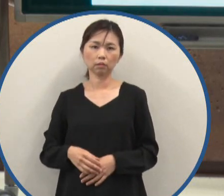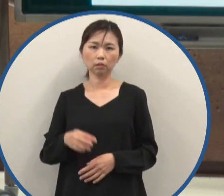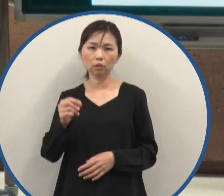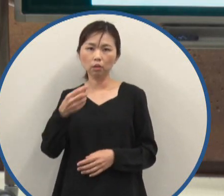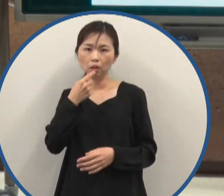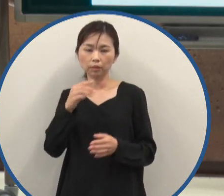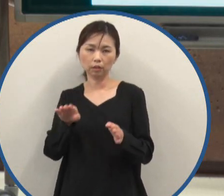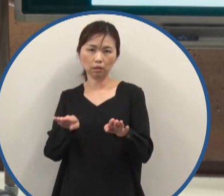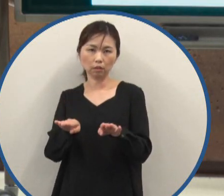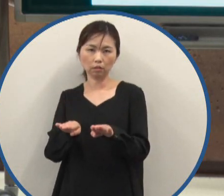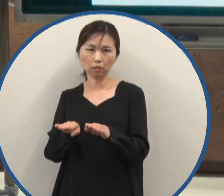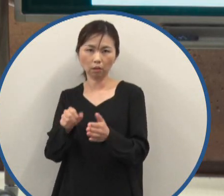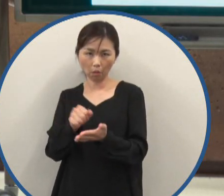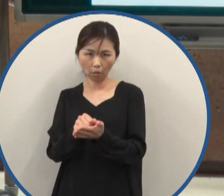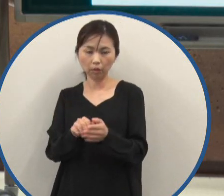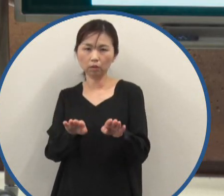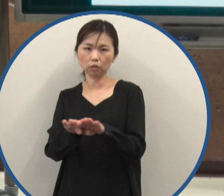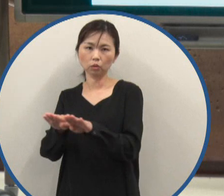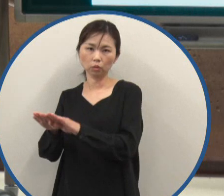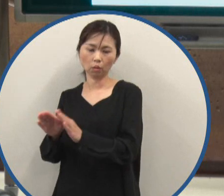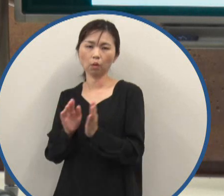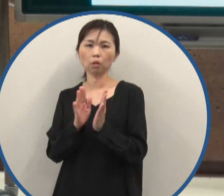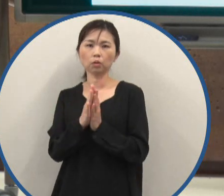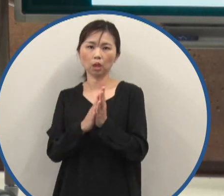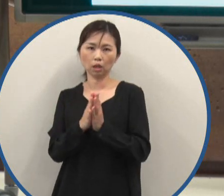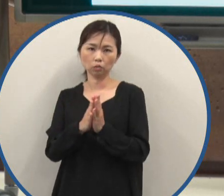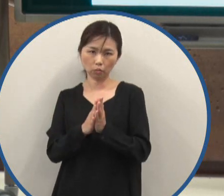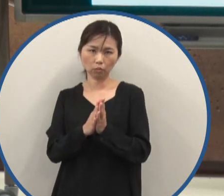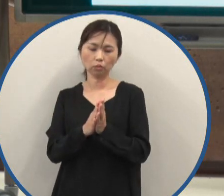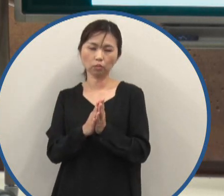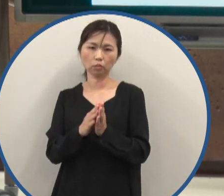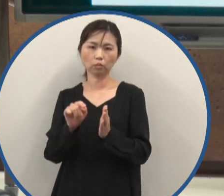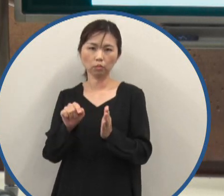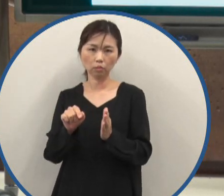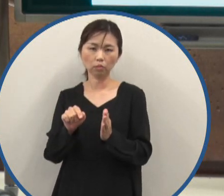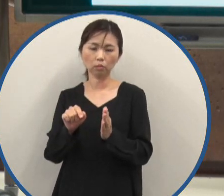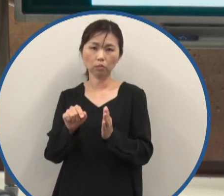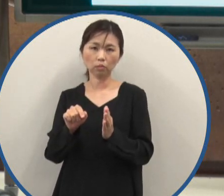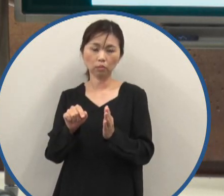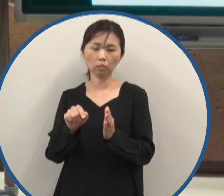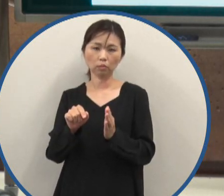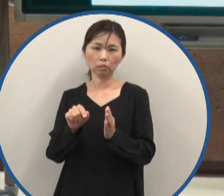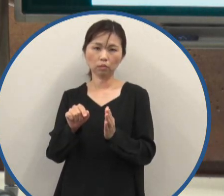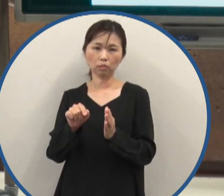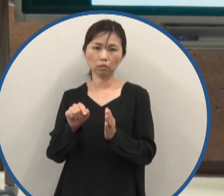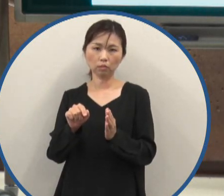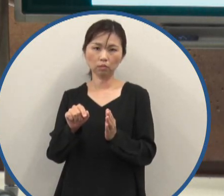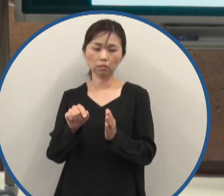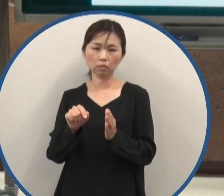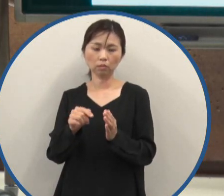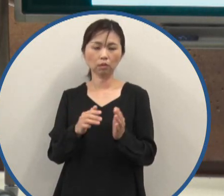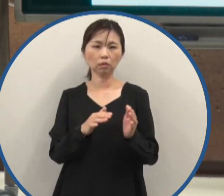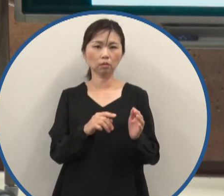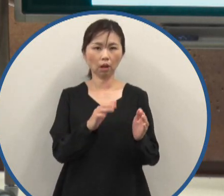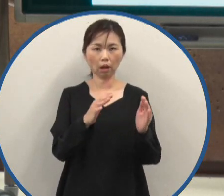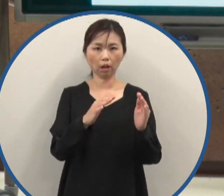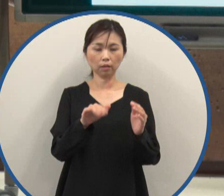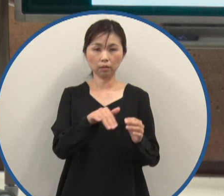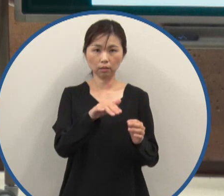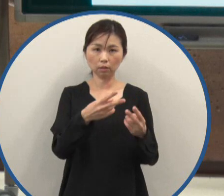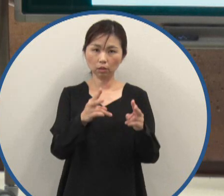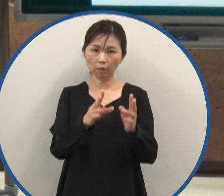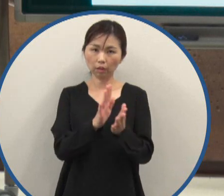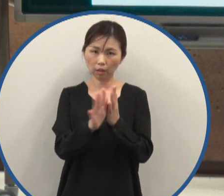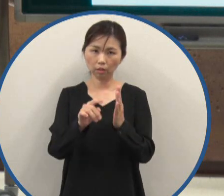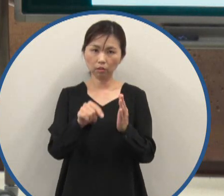対して土日の休業を要請するということなんですけども、これ全体的ではこの外出は半減っ